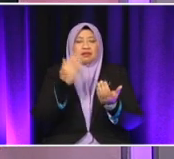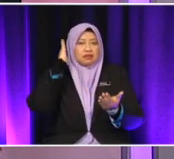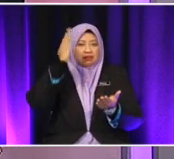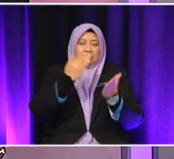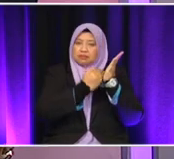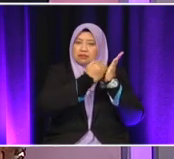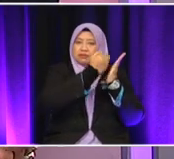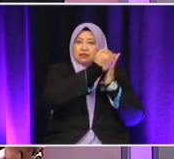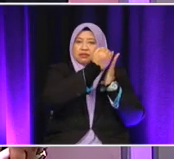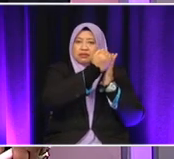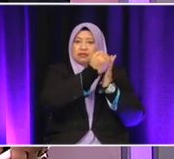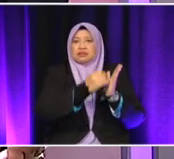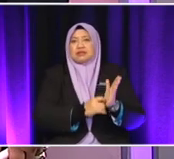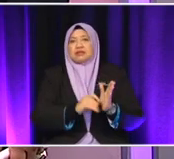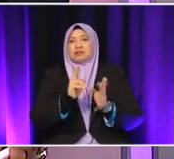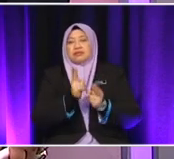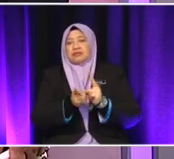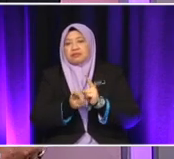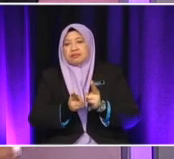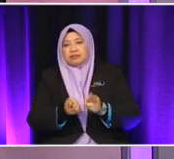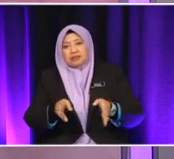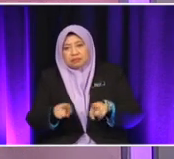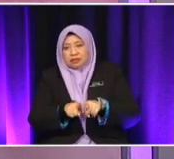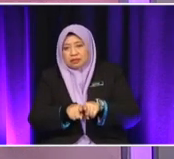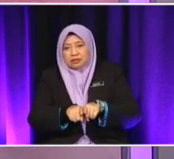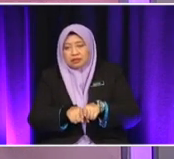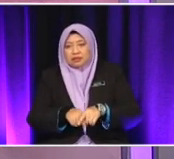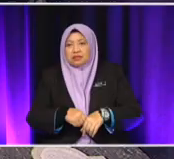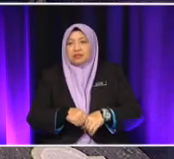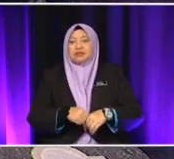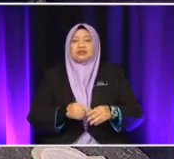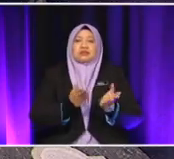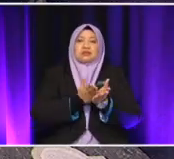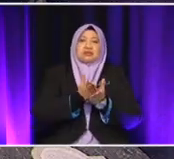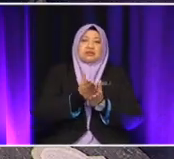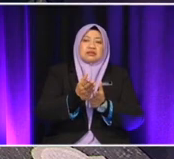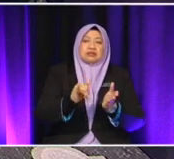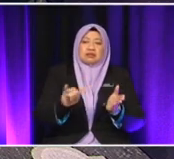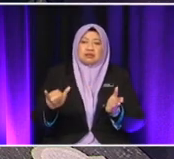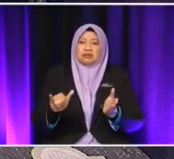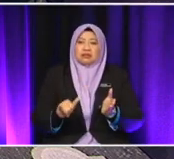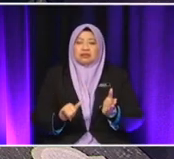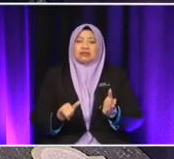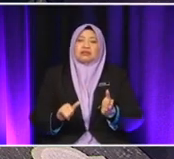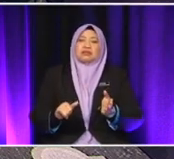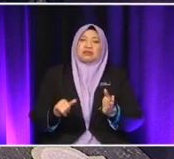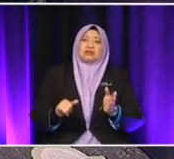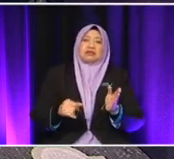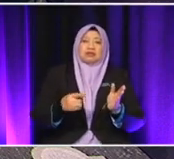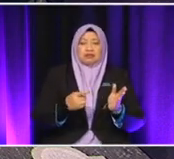dia berubah secara selari dimana seterusnya apabila harga jatuh